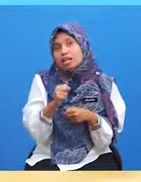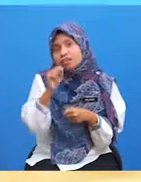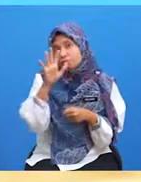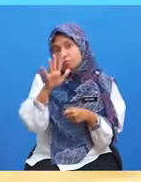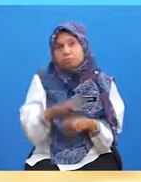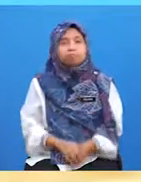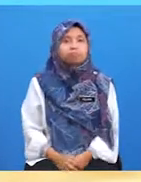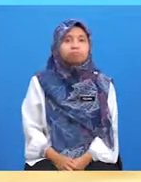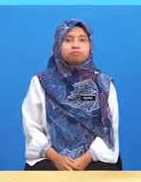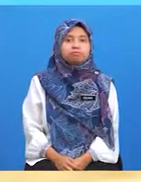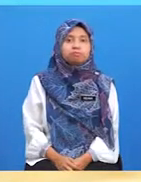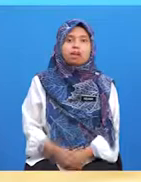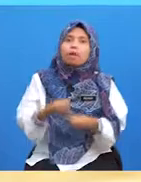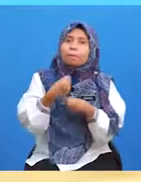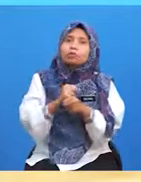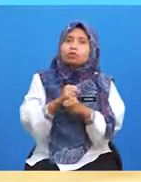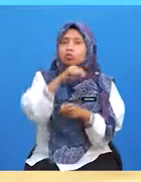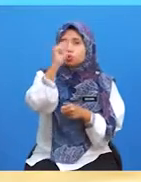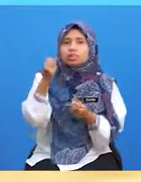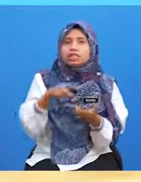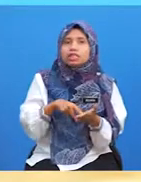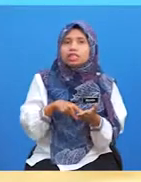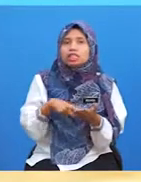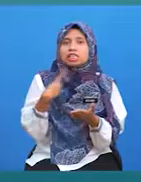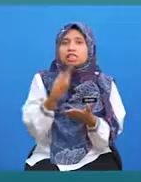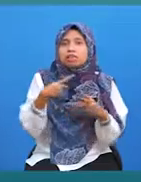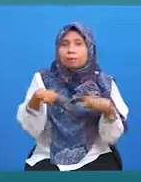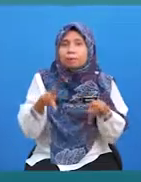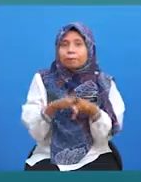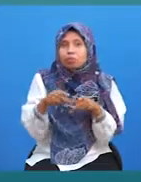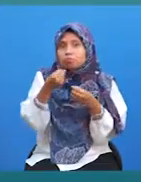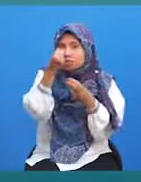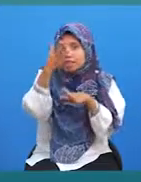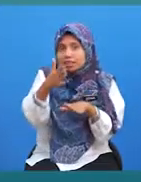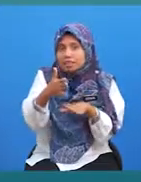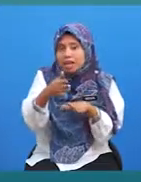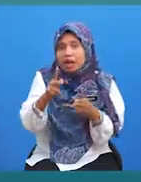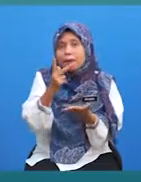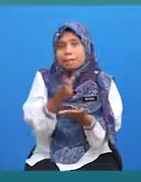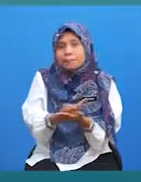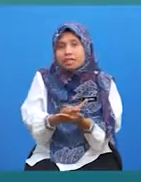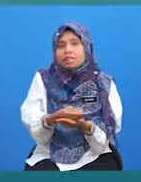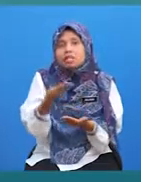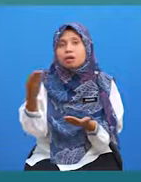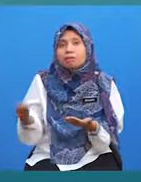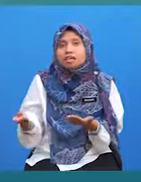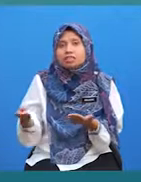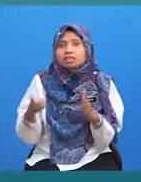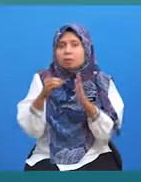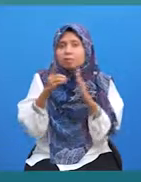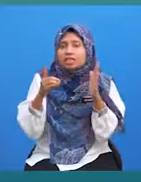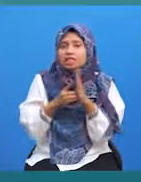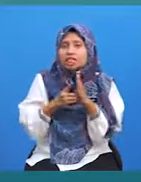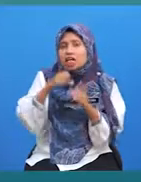kelima. Bentuk soalan ini, kita perlu menyatakan peribahasa